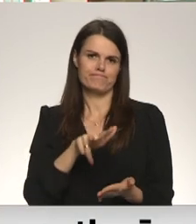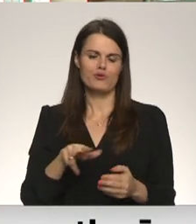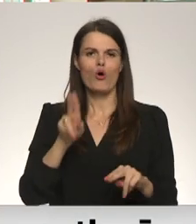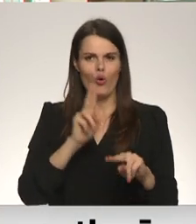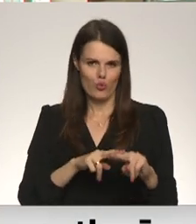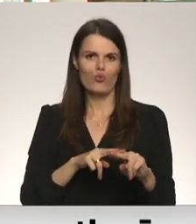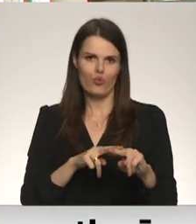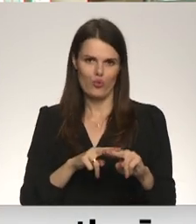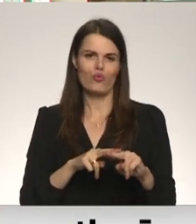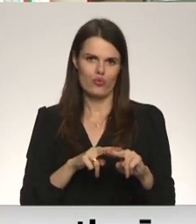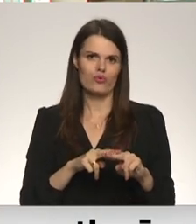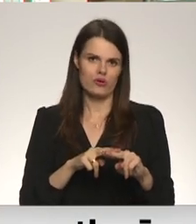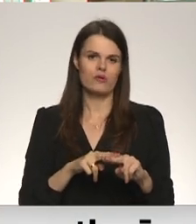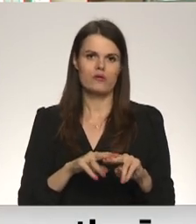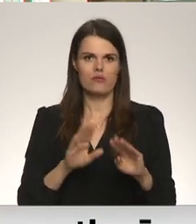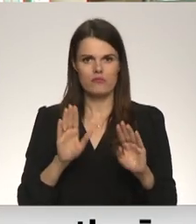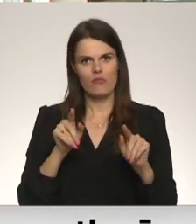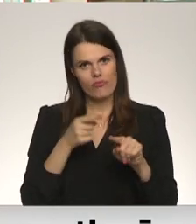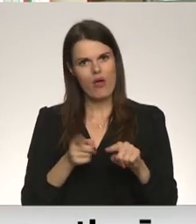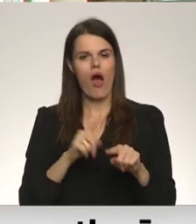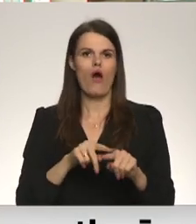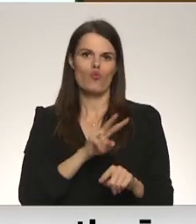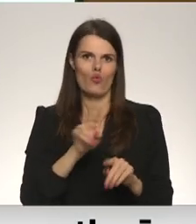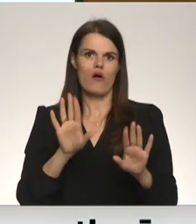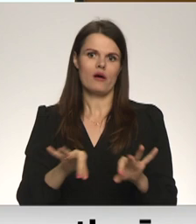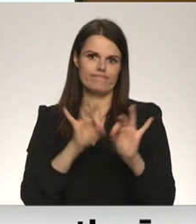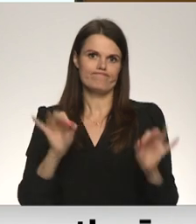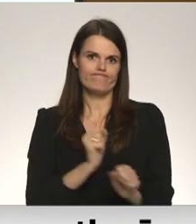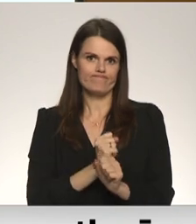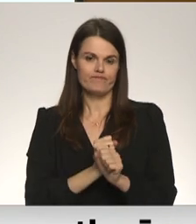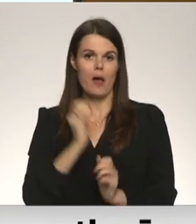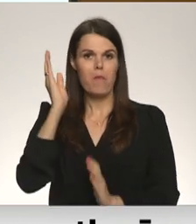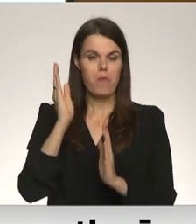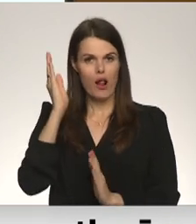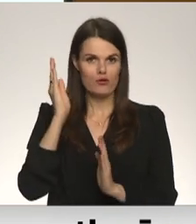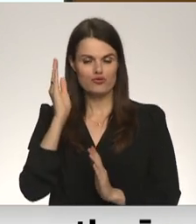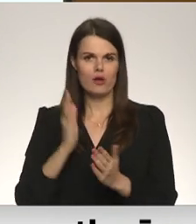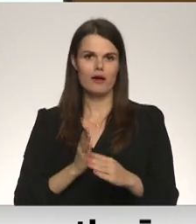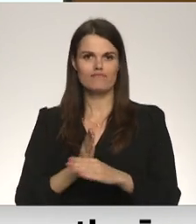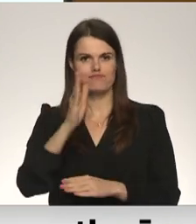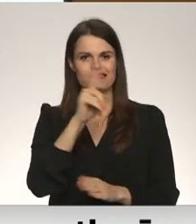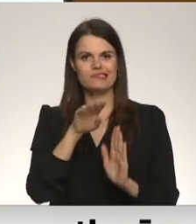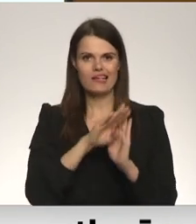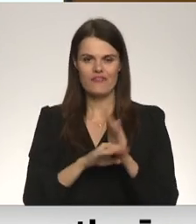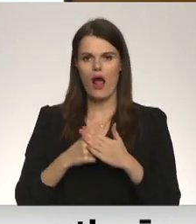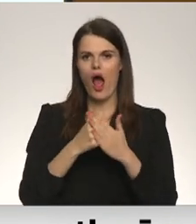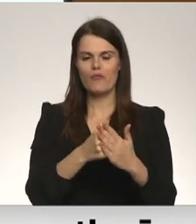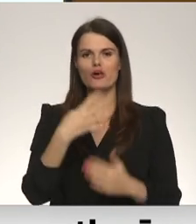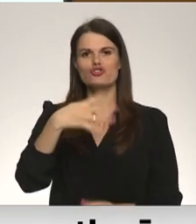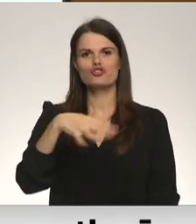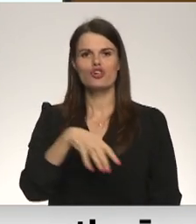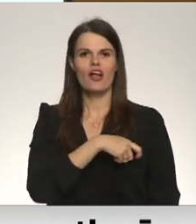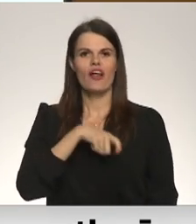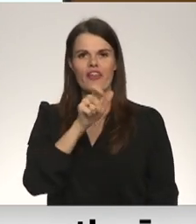jau faktiski tādu, kurš ir stājies spēkā. Balsojumā vēršanos Satversmes tiesā atbalstīja 40